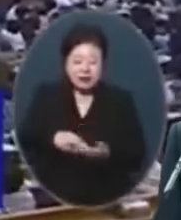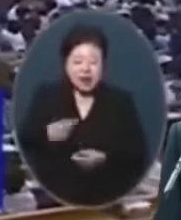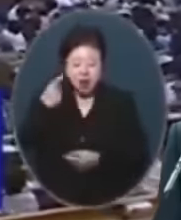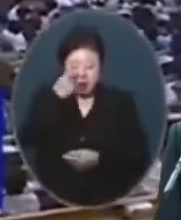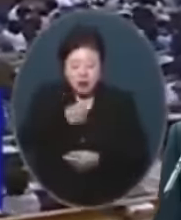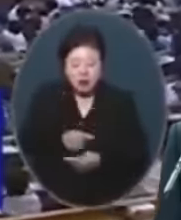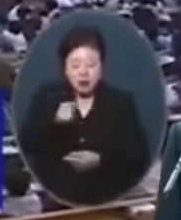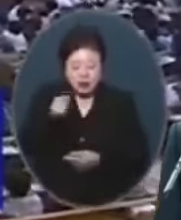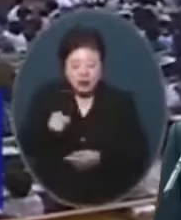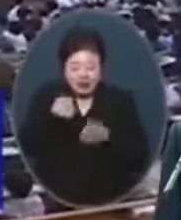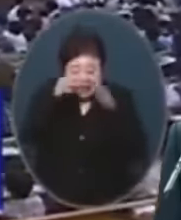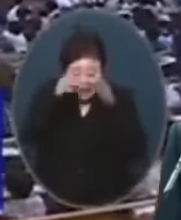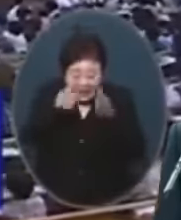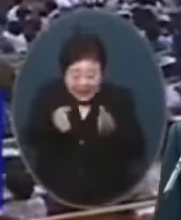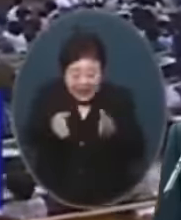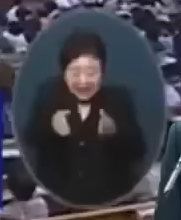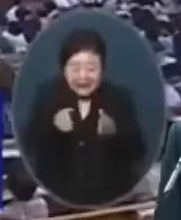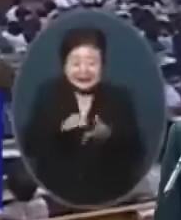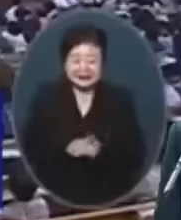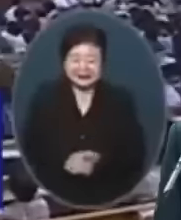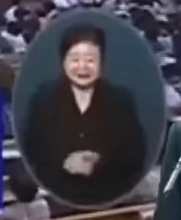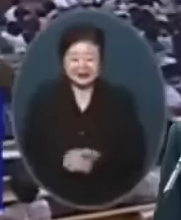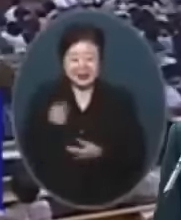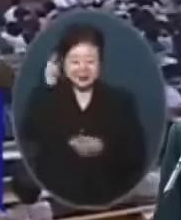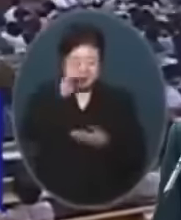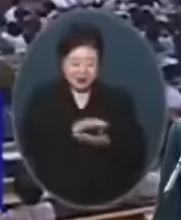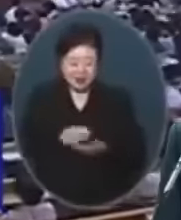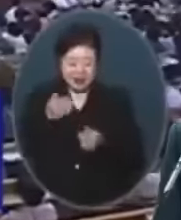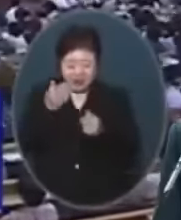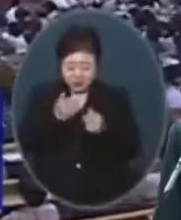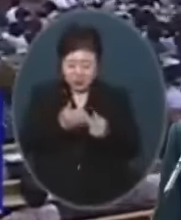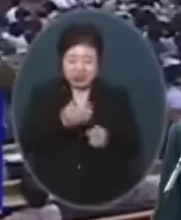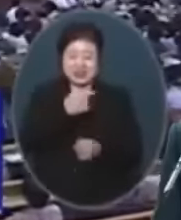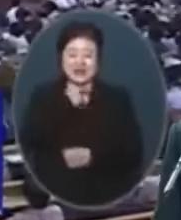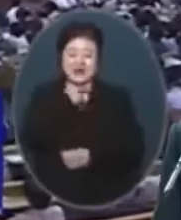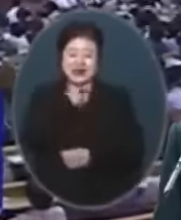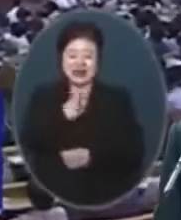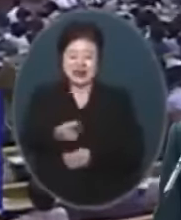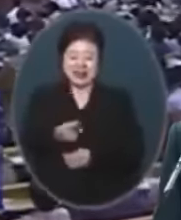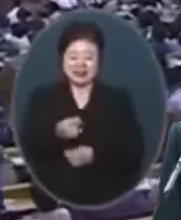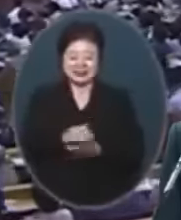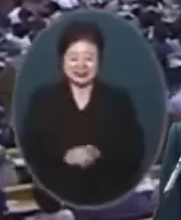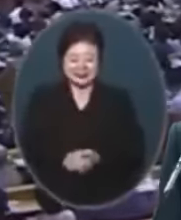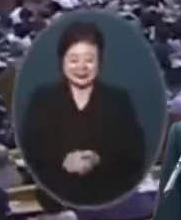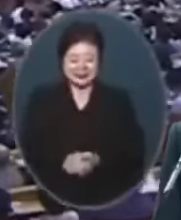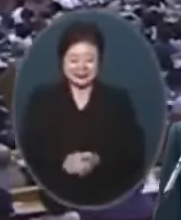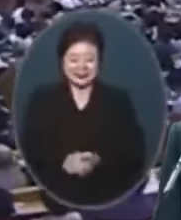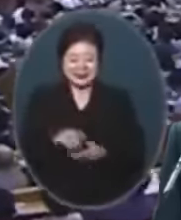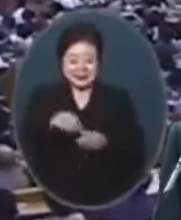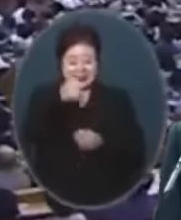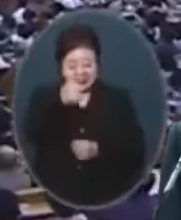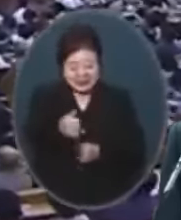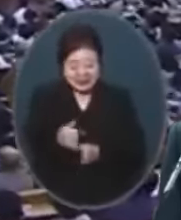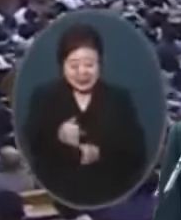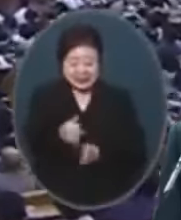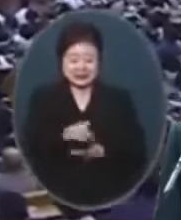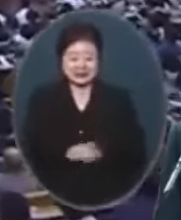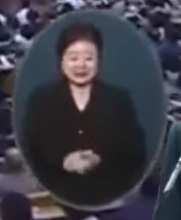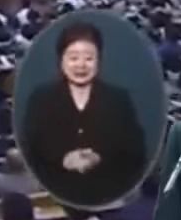얼굴을 내게로 향하여 평강 주시기를 원하노라. 제사장이